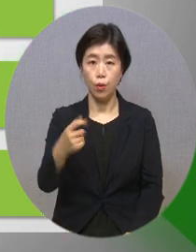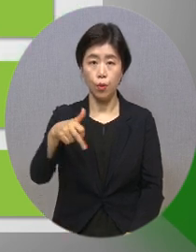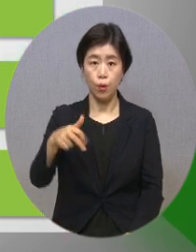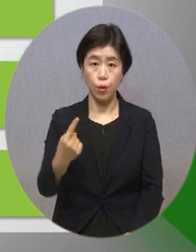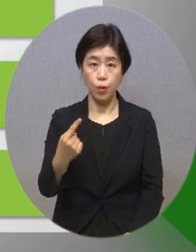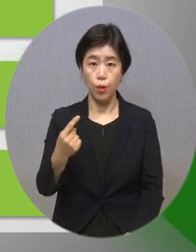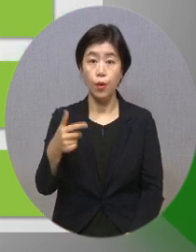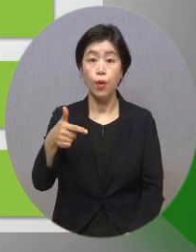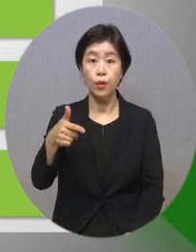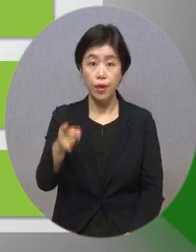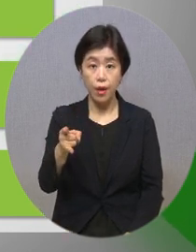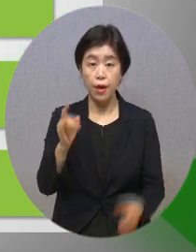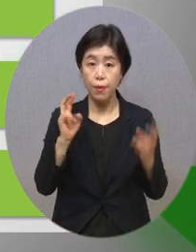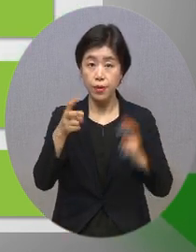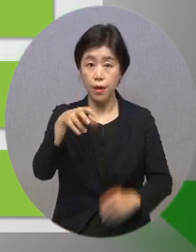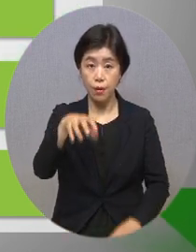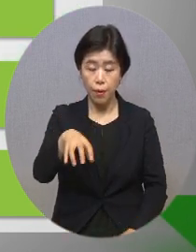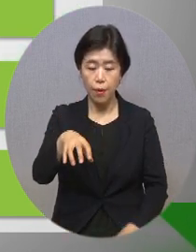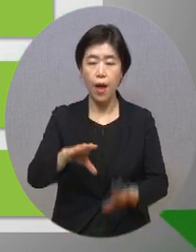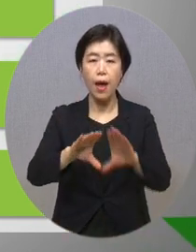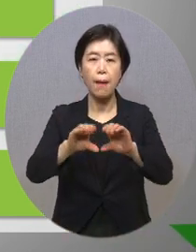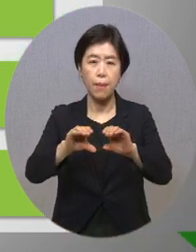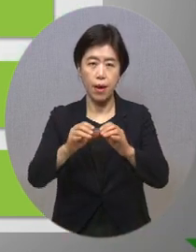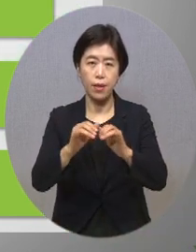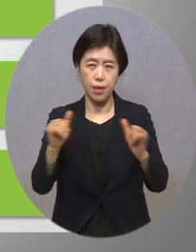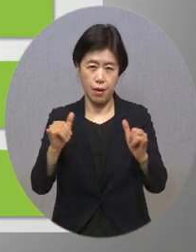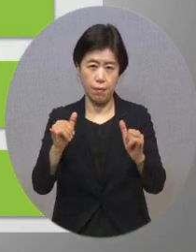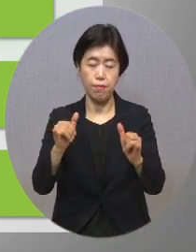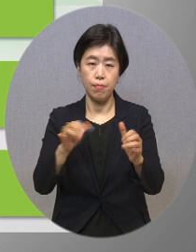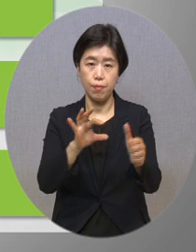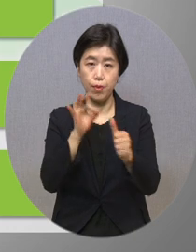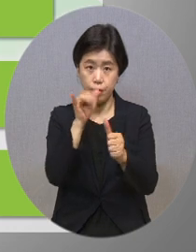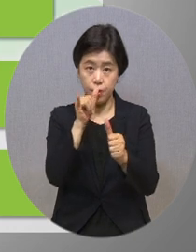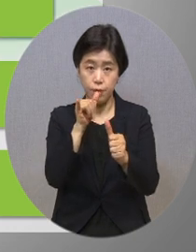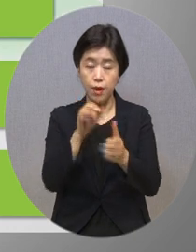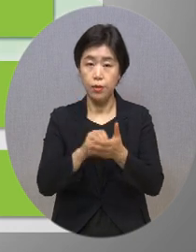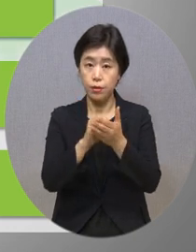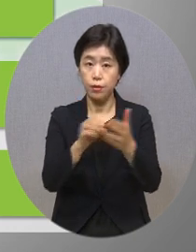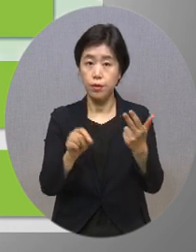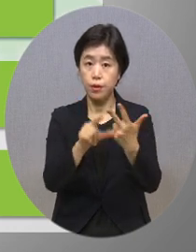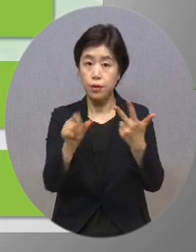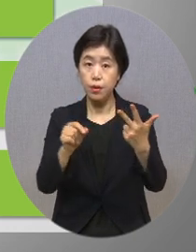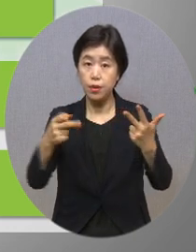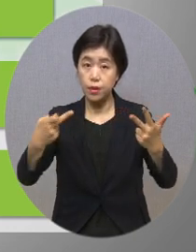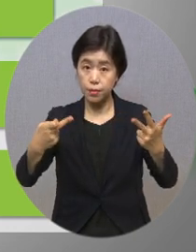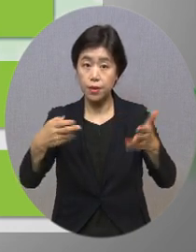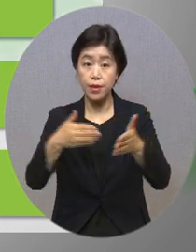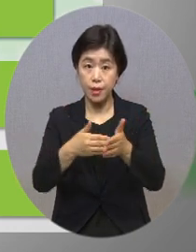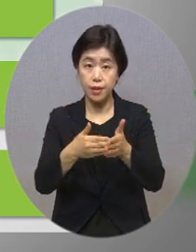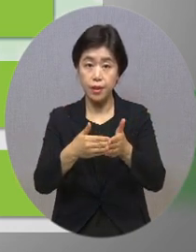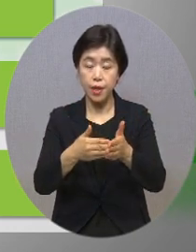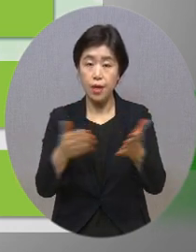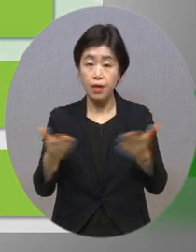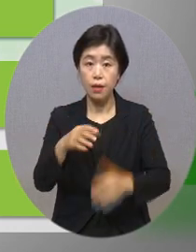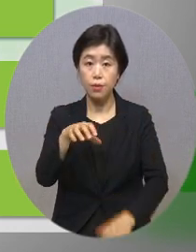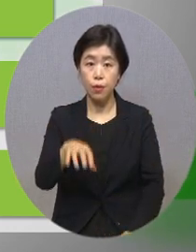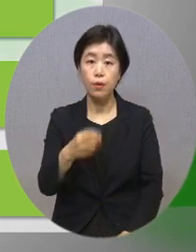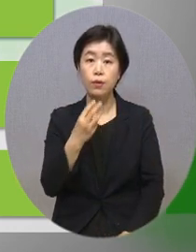코코네에서 안마사를 모집합니다. 접수 마감일은 7월 12일까지며 근무지는 서울특별시